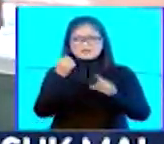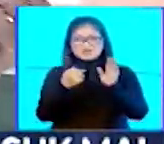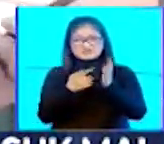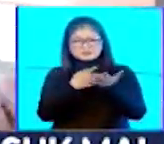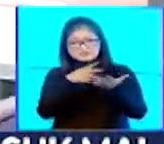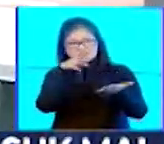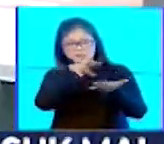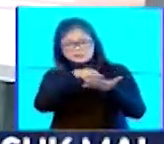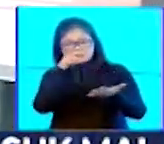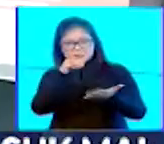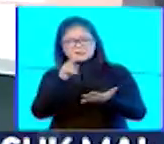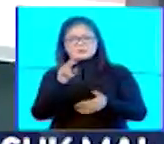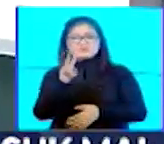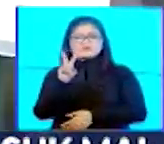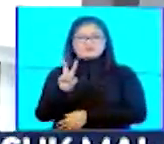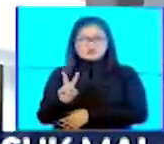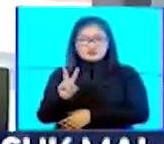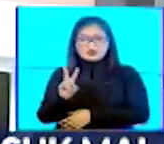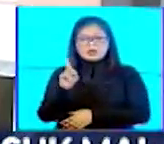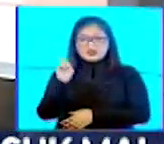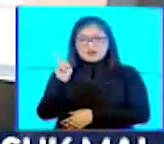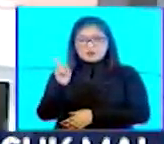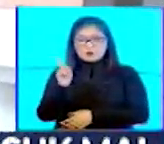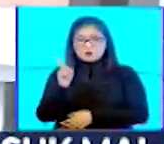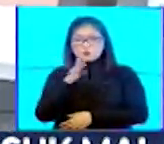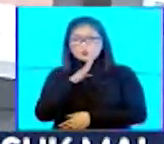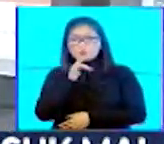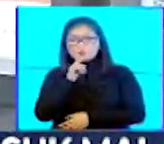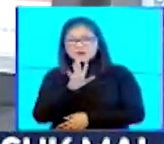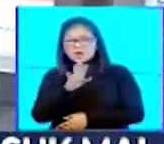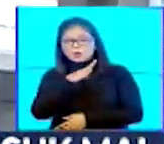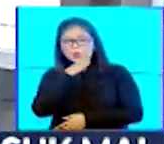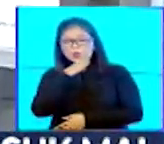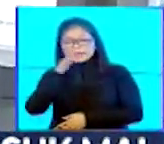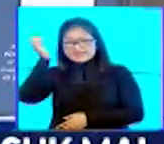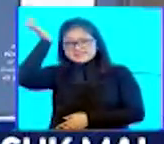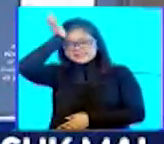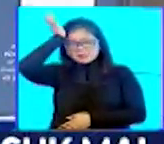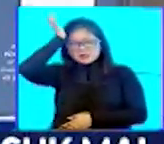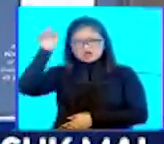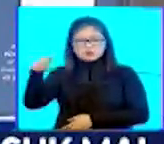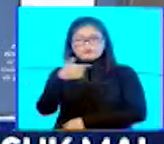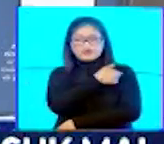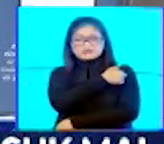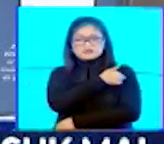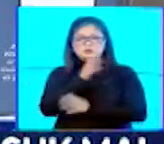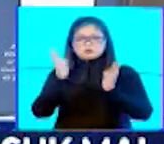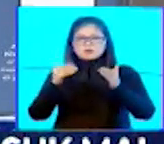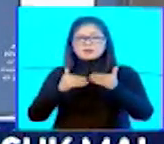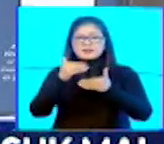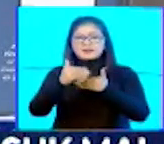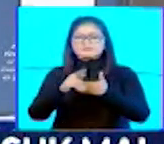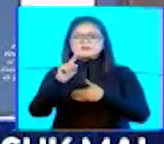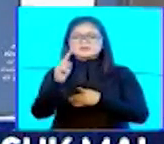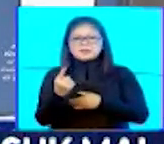nanti akan tertera. Kalau warna kuning dan hijau ini menunjukkan bahwa pengunjung sudah melakukan vaksinasi tahap pertama dan tahap kedua